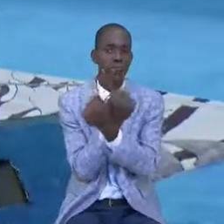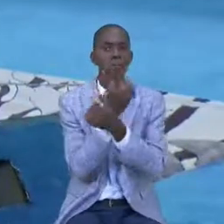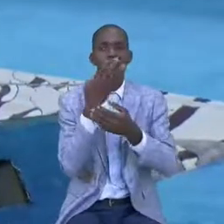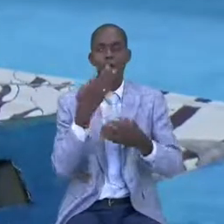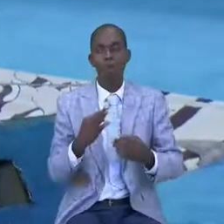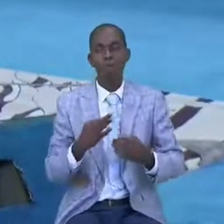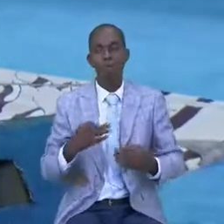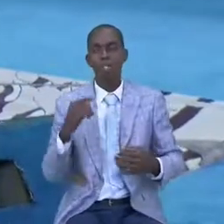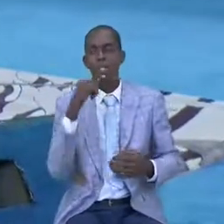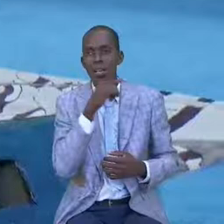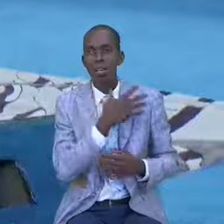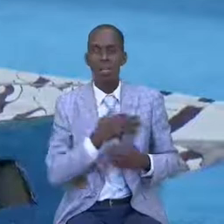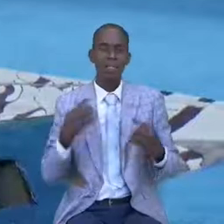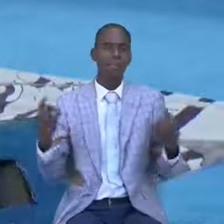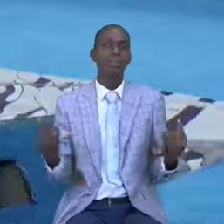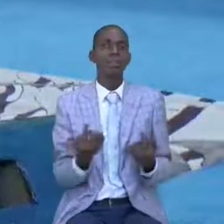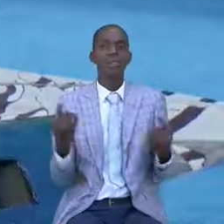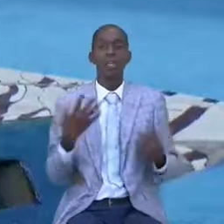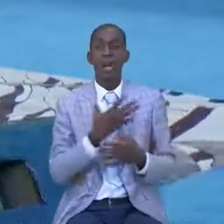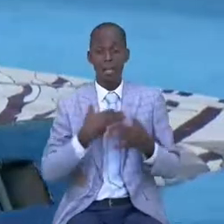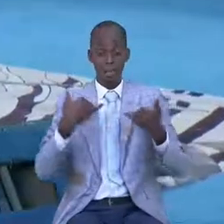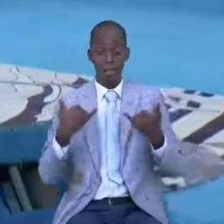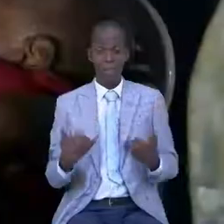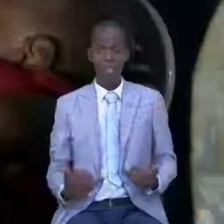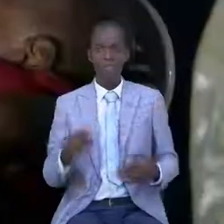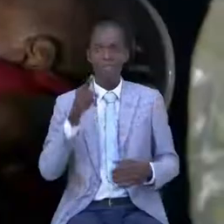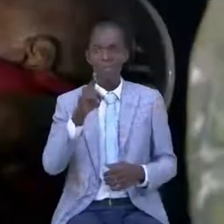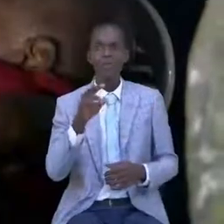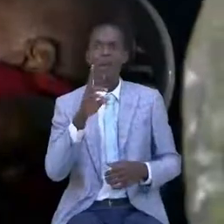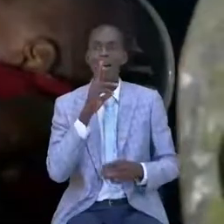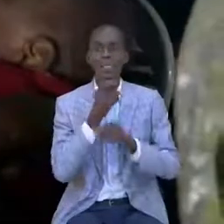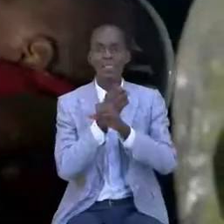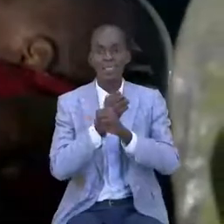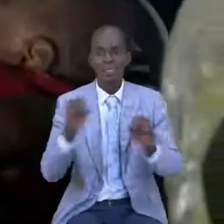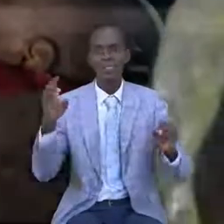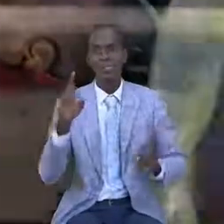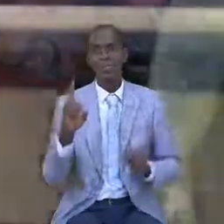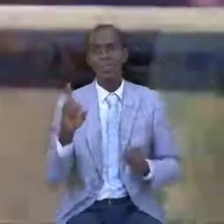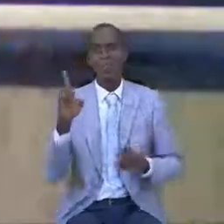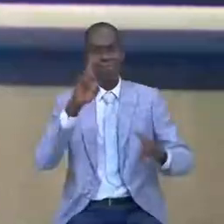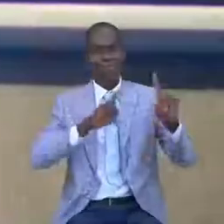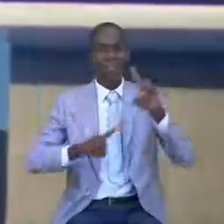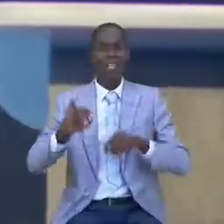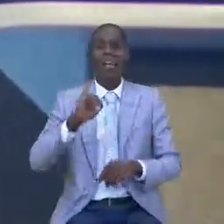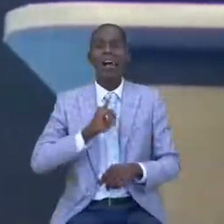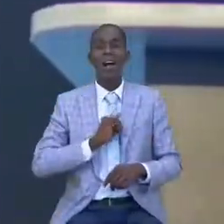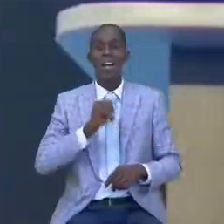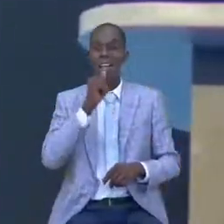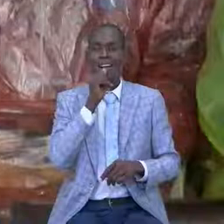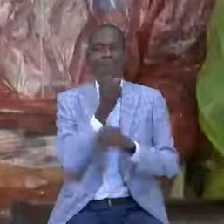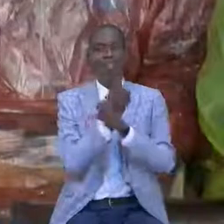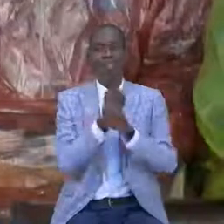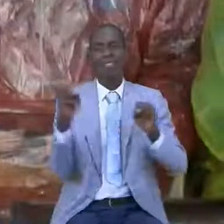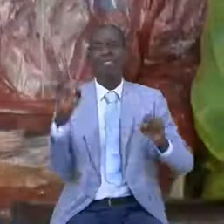péché du passé, t'affranchir du joug du péché et maintenant tu seras